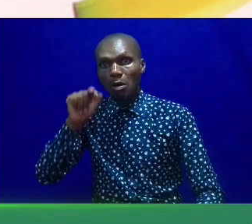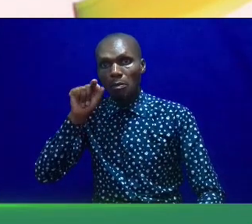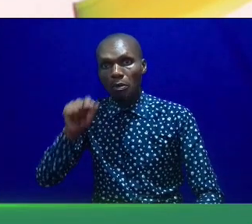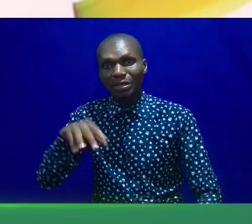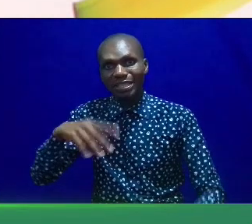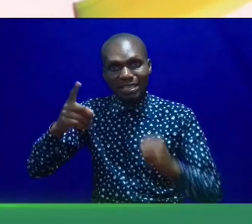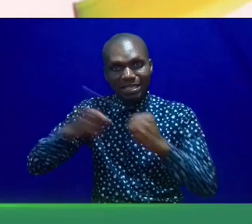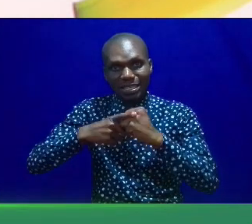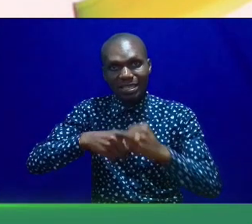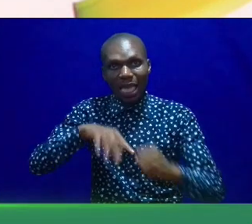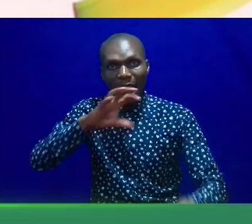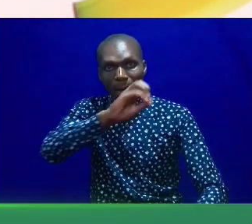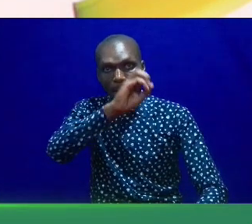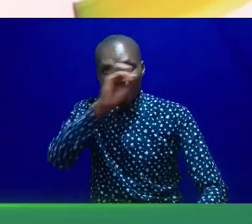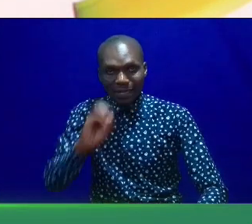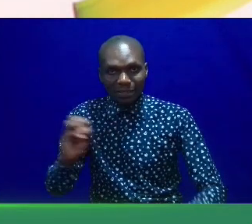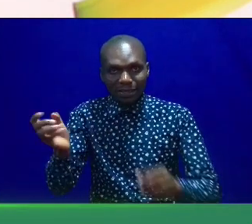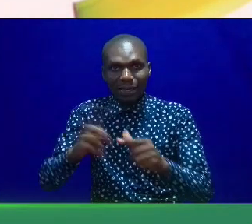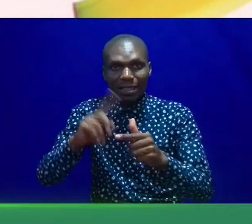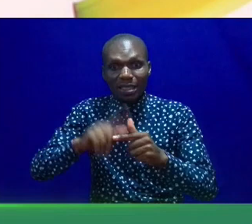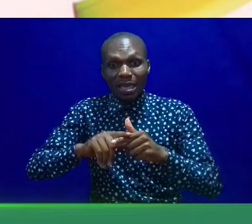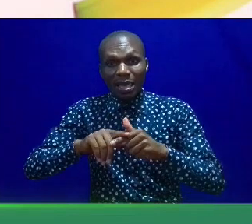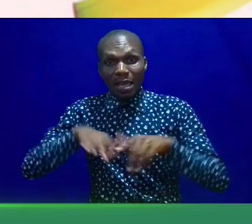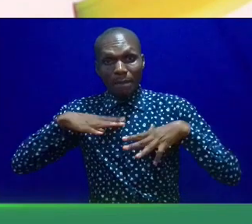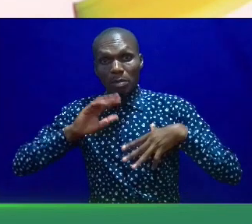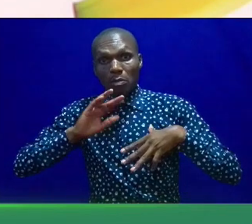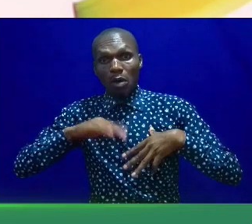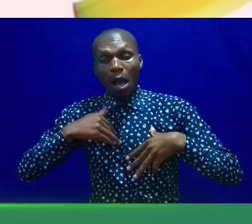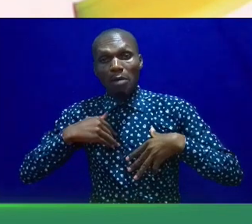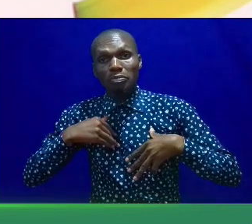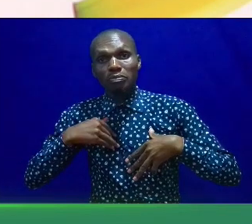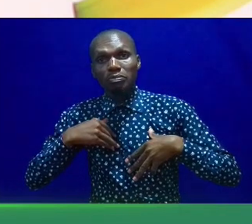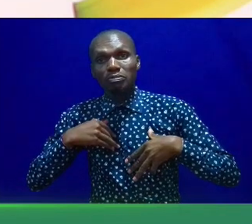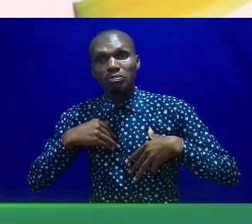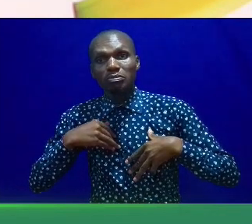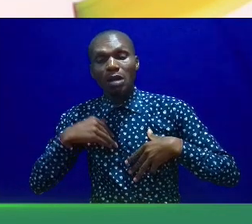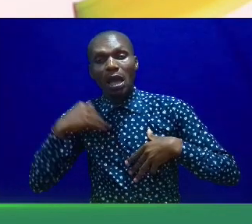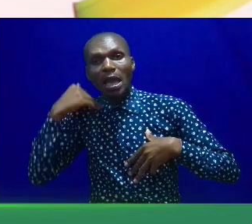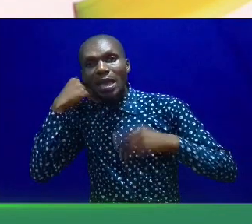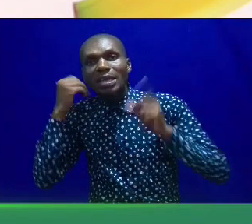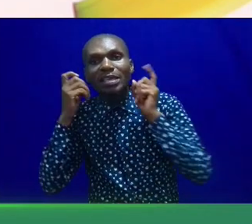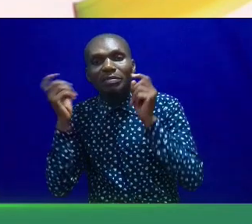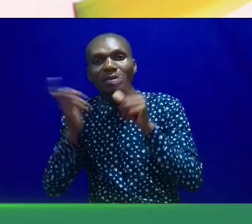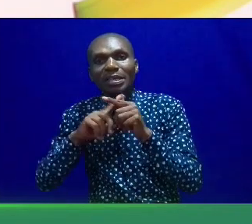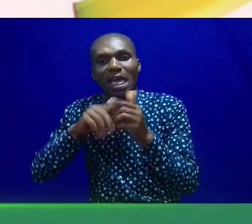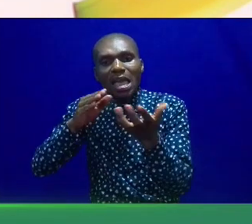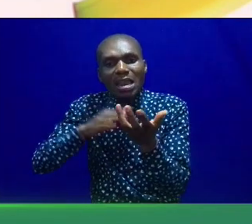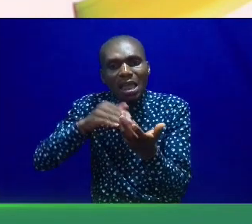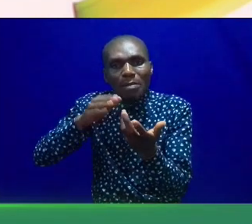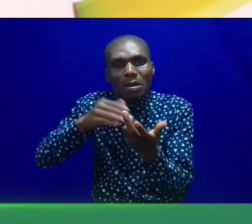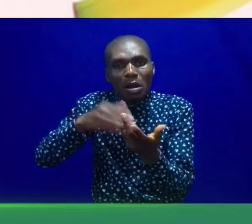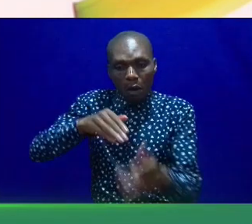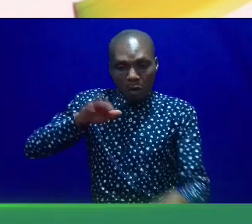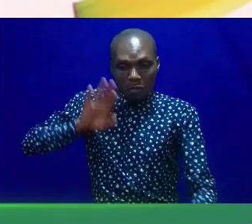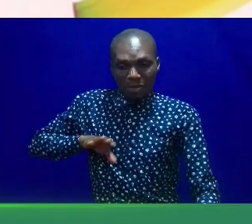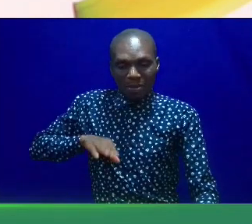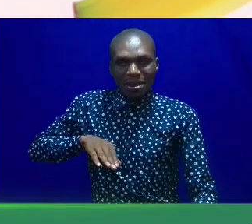ne moigo reyemia ase abantu walibambu keriwe vinyinyi benya mreo awase umubarobo abasubati orase kirengo kiguru